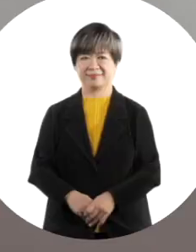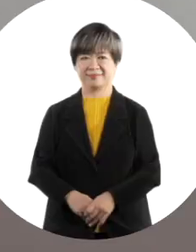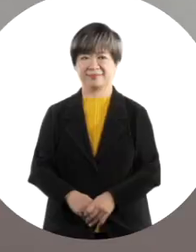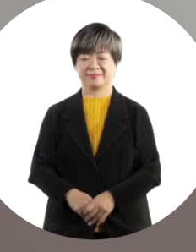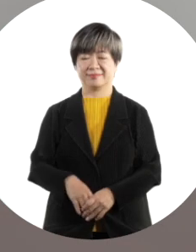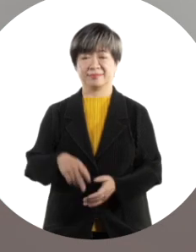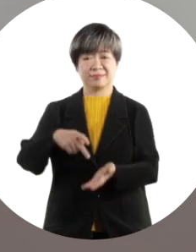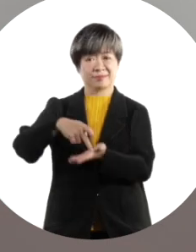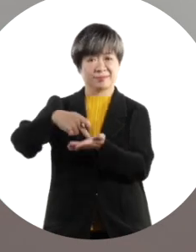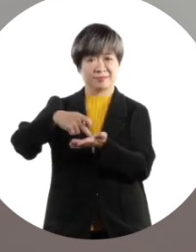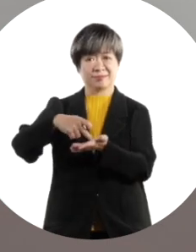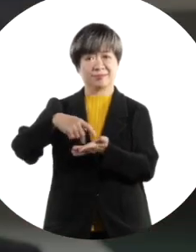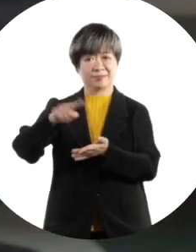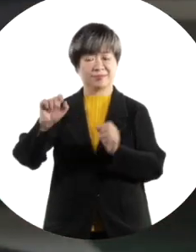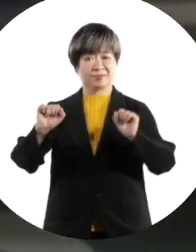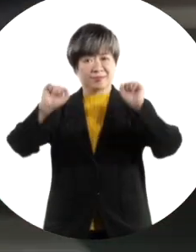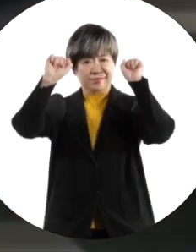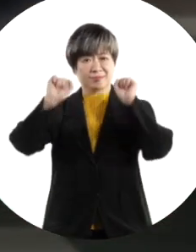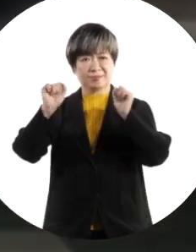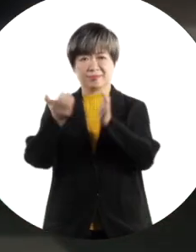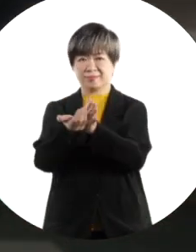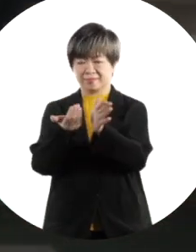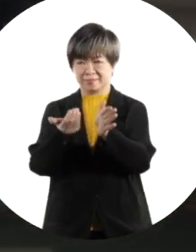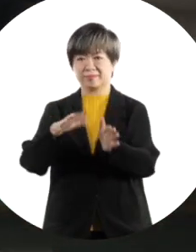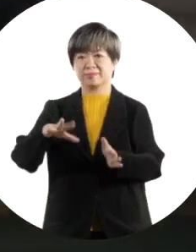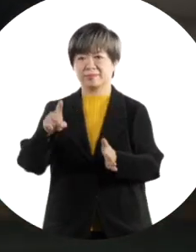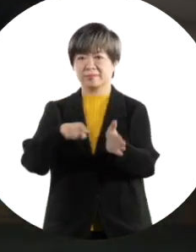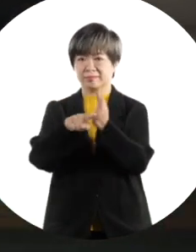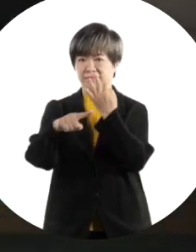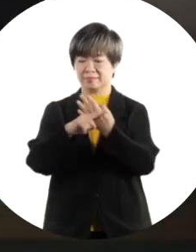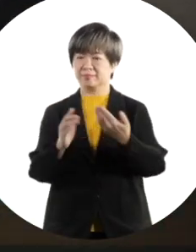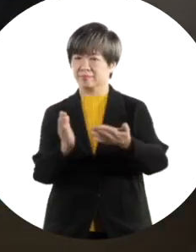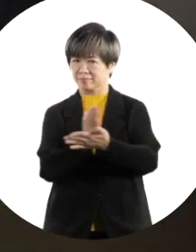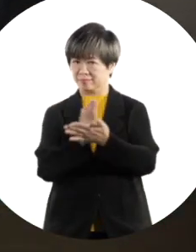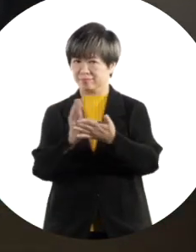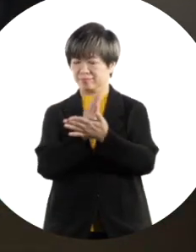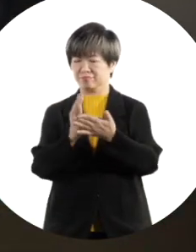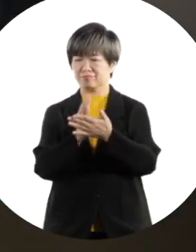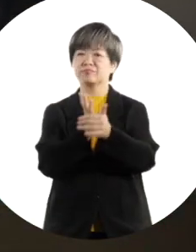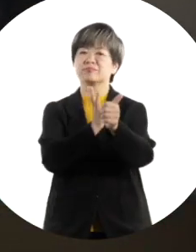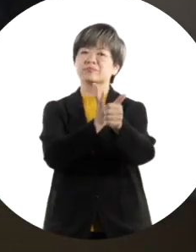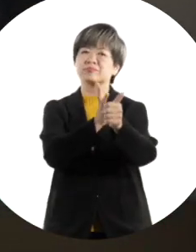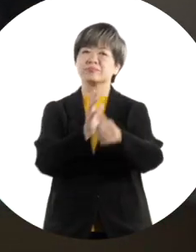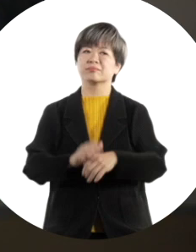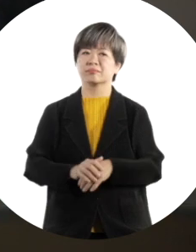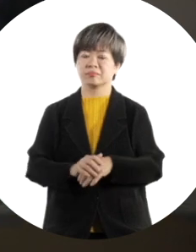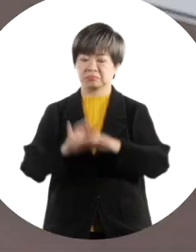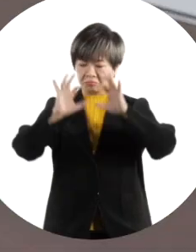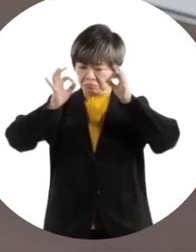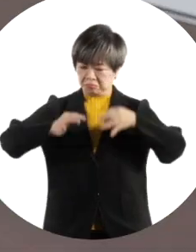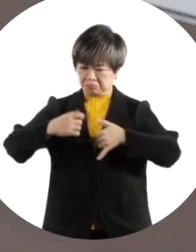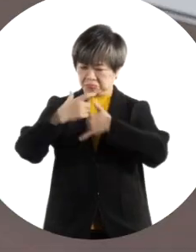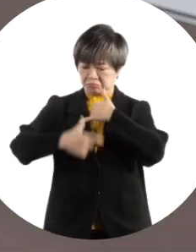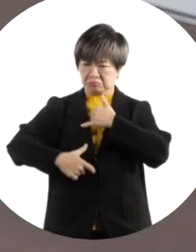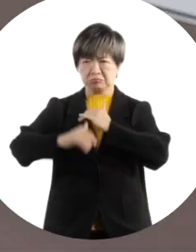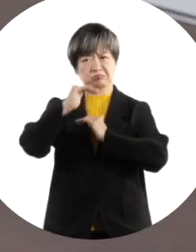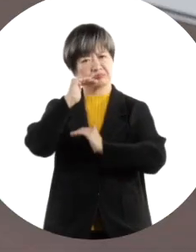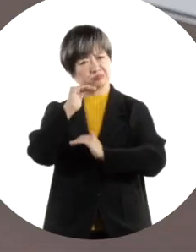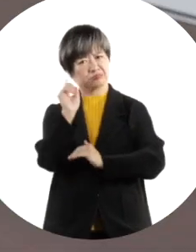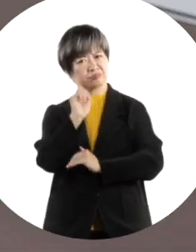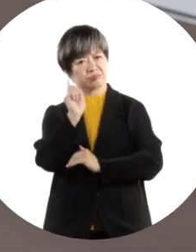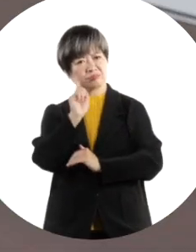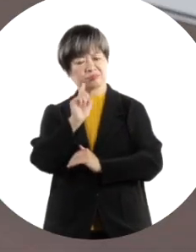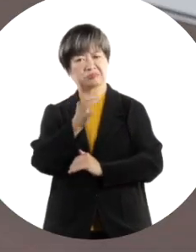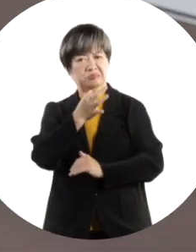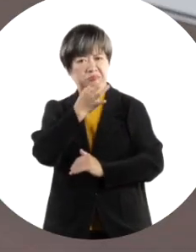肢体障碍者在进行运动之前，一定要先接受专业的医疗评估，了解自身的身体限制，避